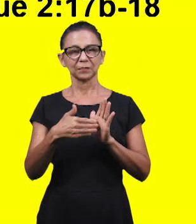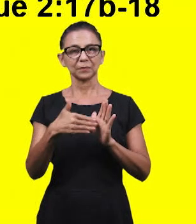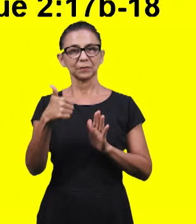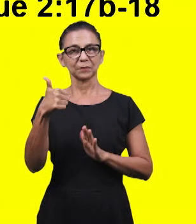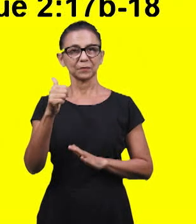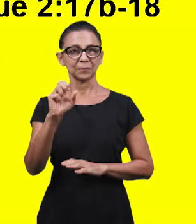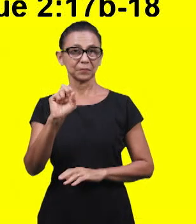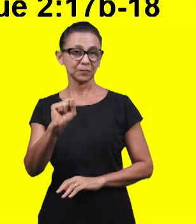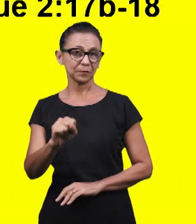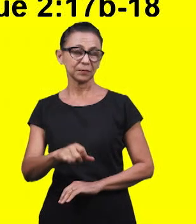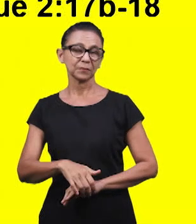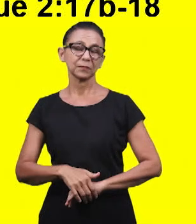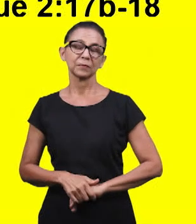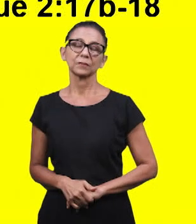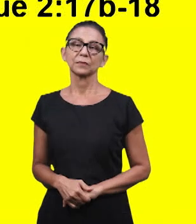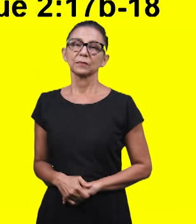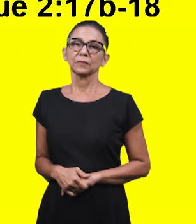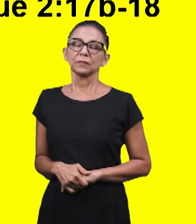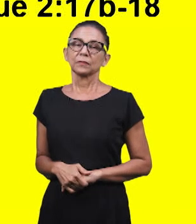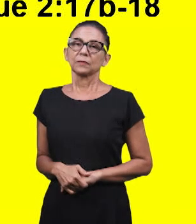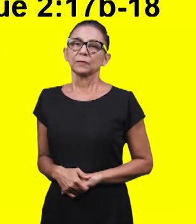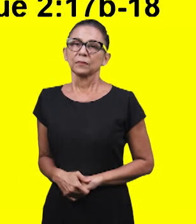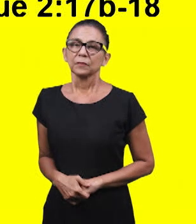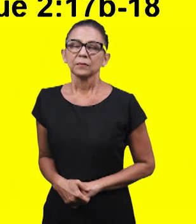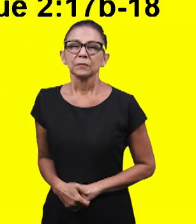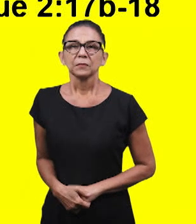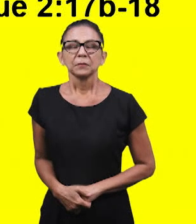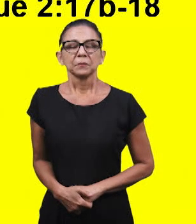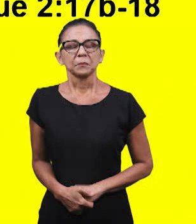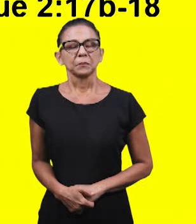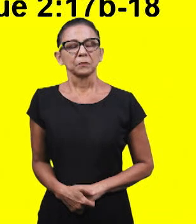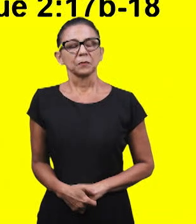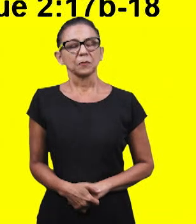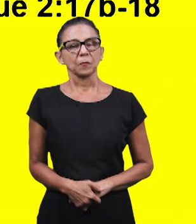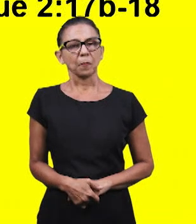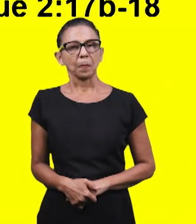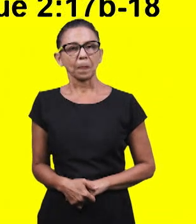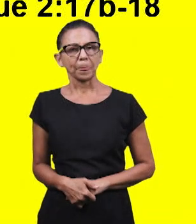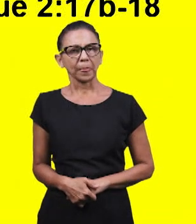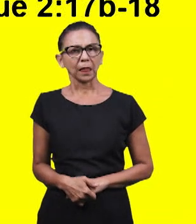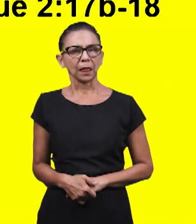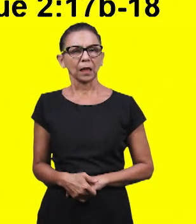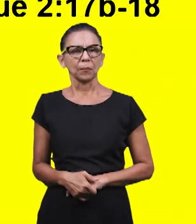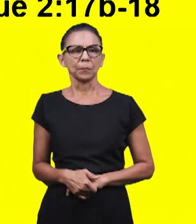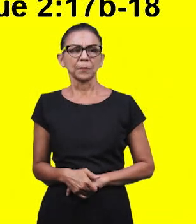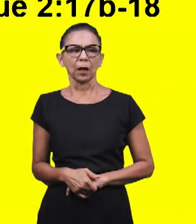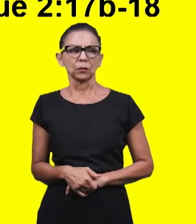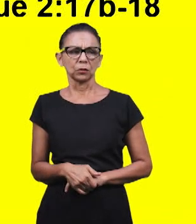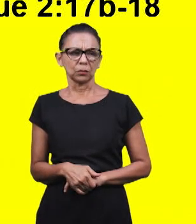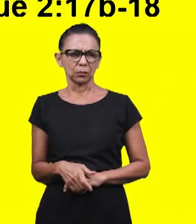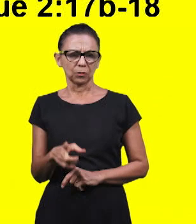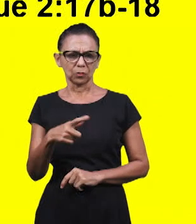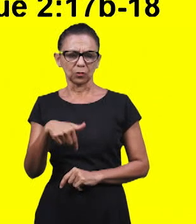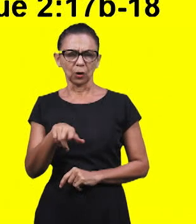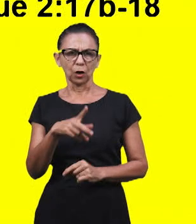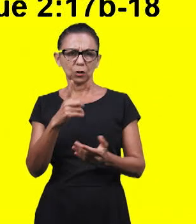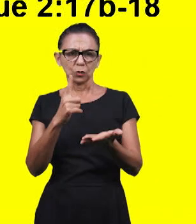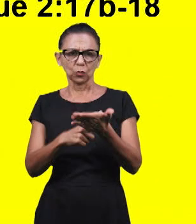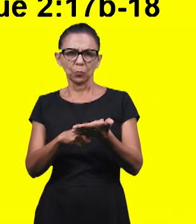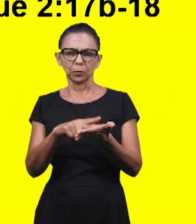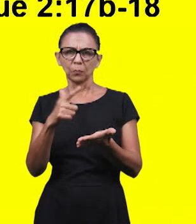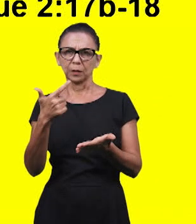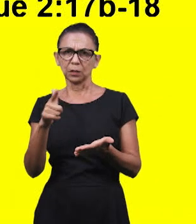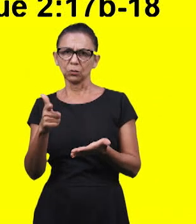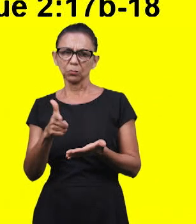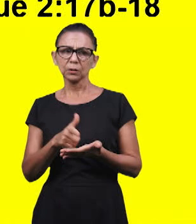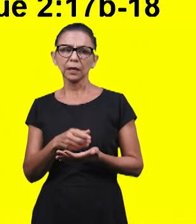Josué chapitre 2, versets 17 et 18. Désobligés nous serons de ce jurement